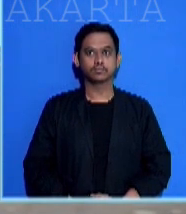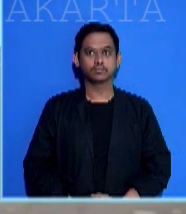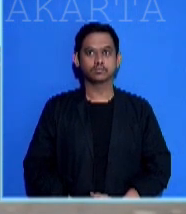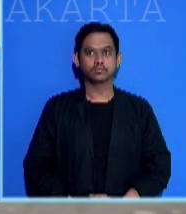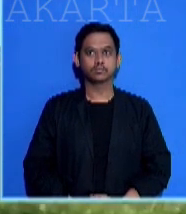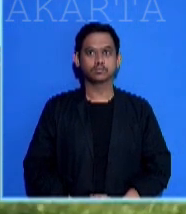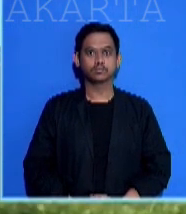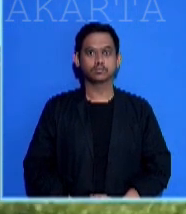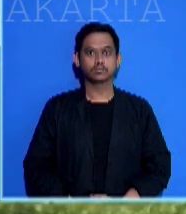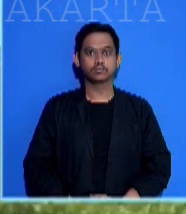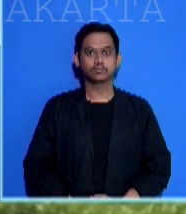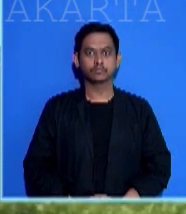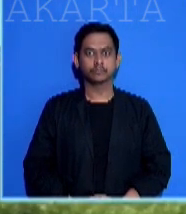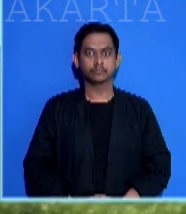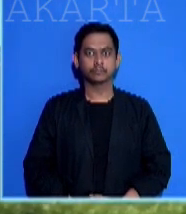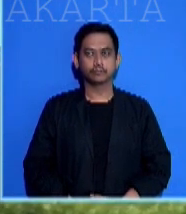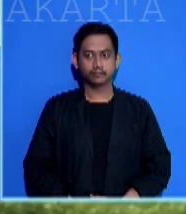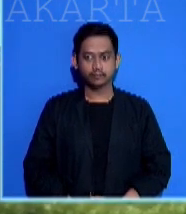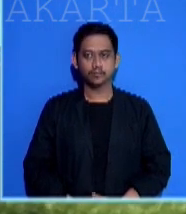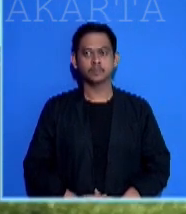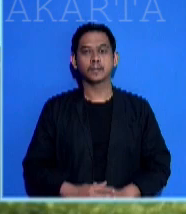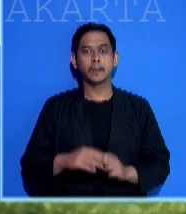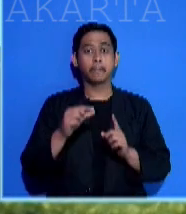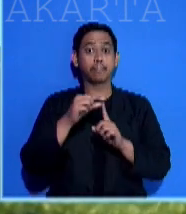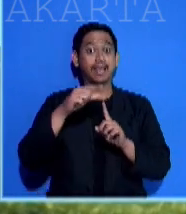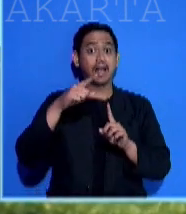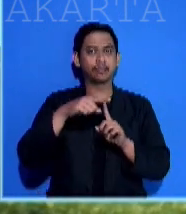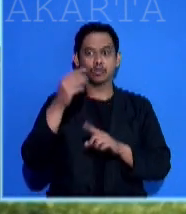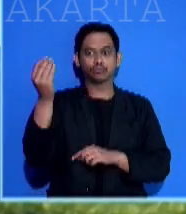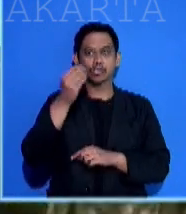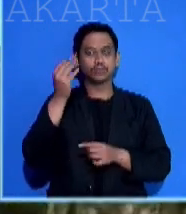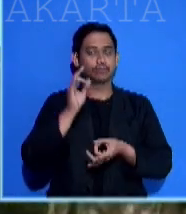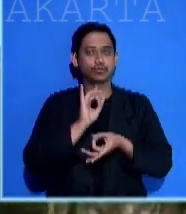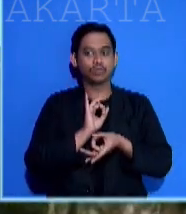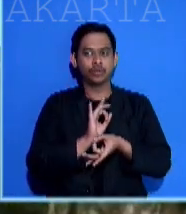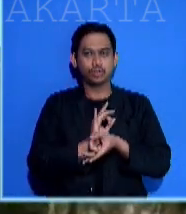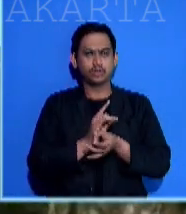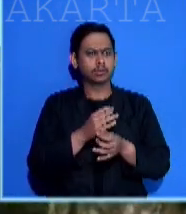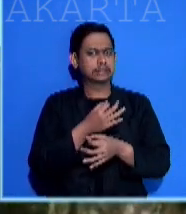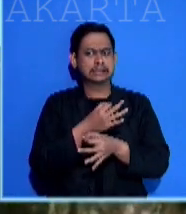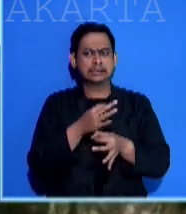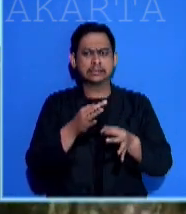Nyepi PT Taman Wisata Candi melaksanakan prram perambanan sunyi